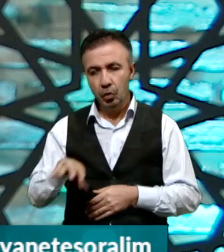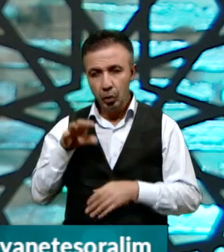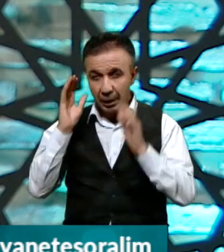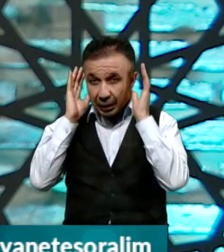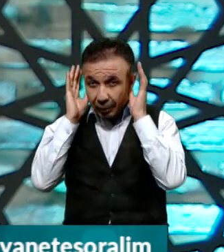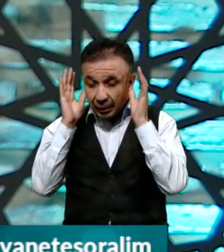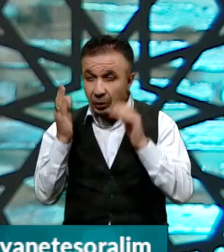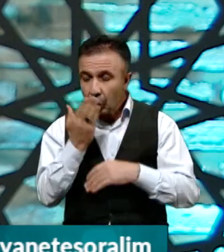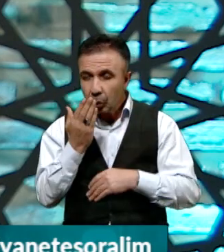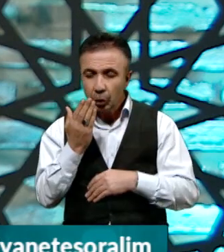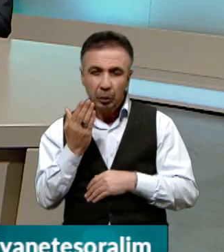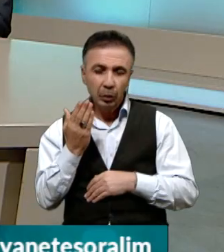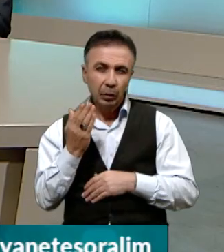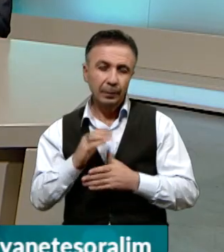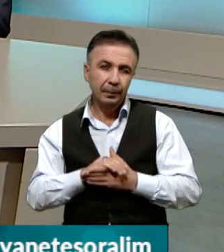namazlarda